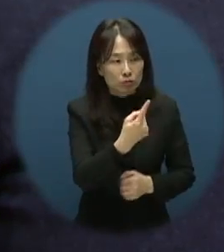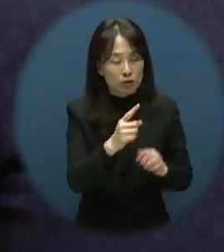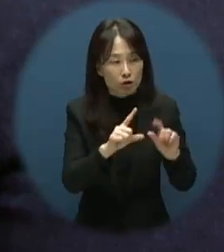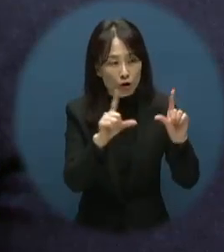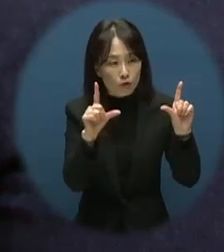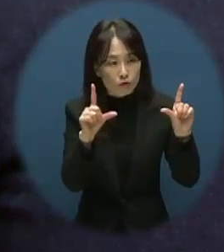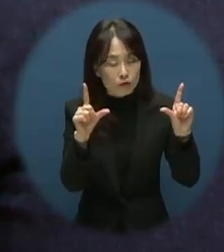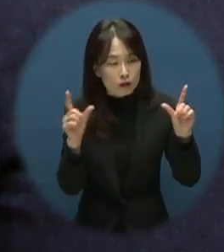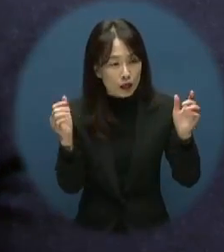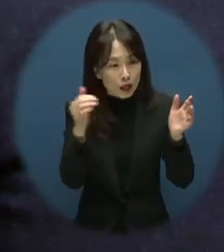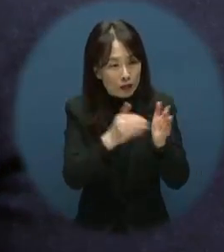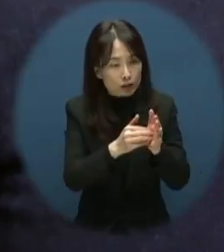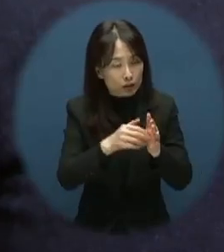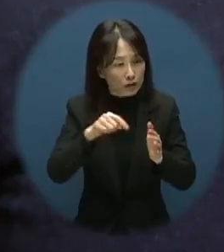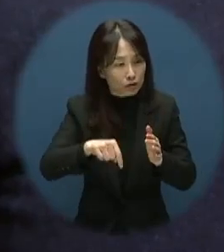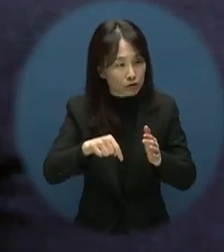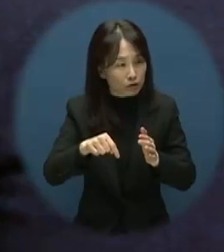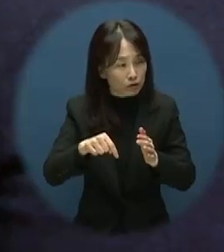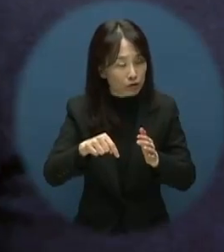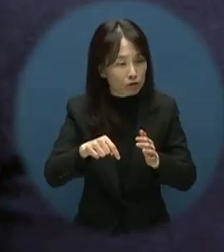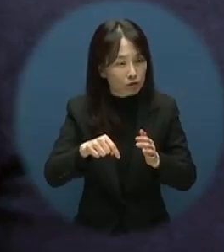91년도까지는 한국에서 그 한국어